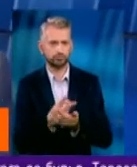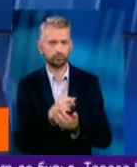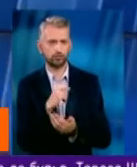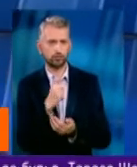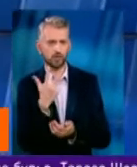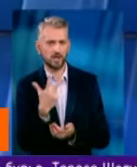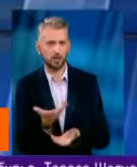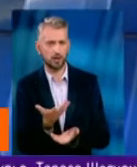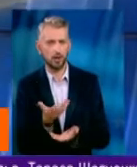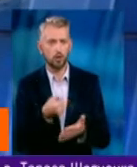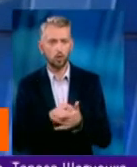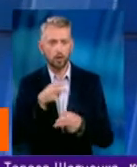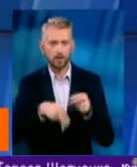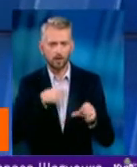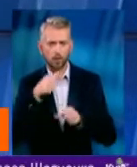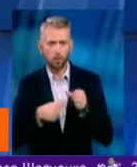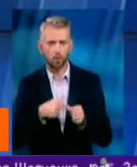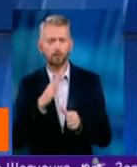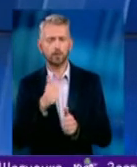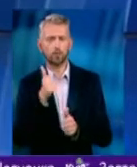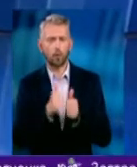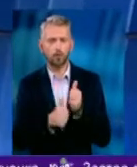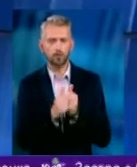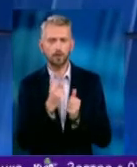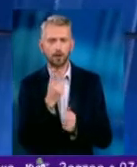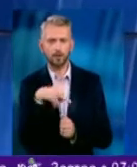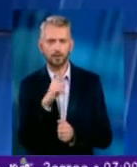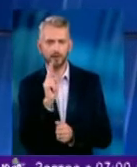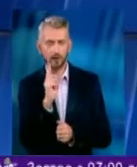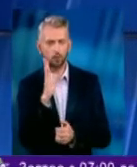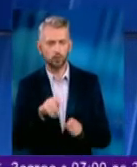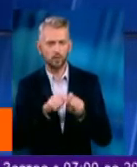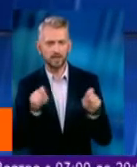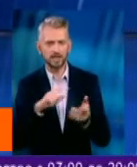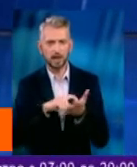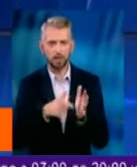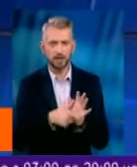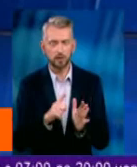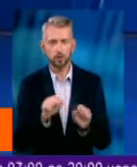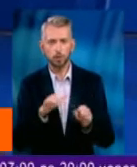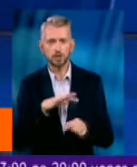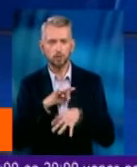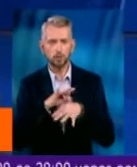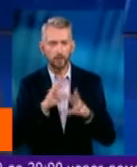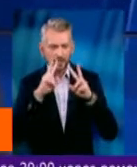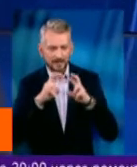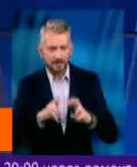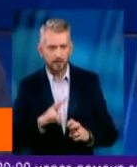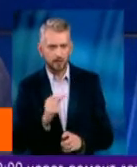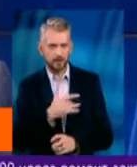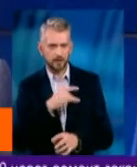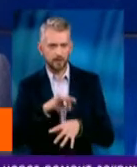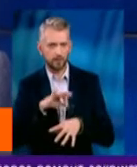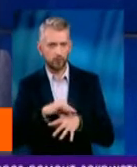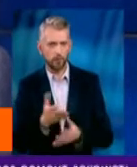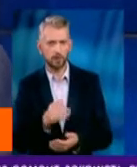буквально до кінця року в кожному КДЦ будуть відкриті кабінети для того, щоб можна було провести скринінг на сердечні